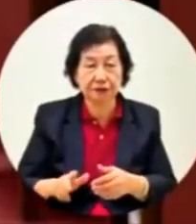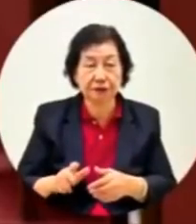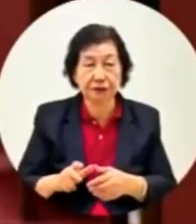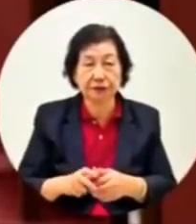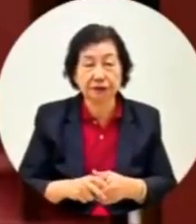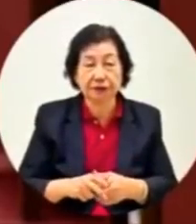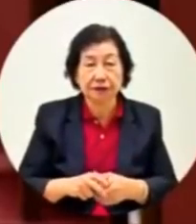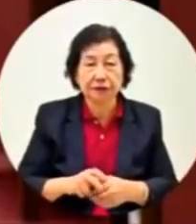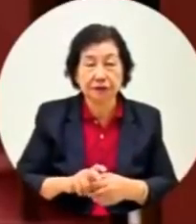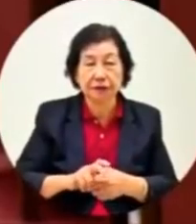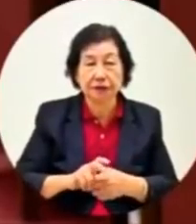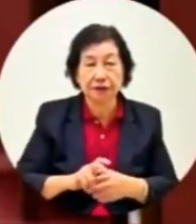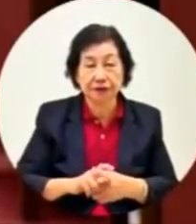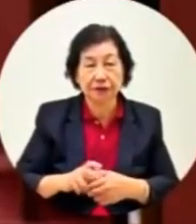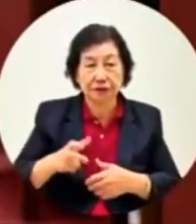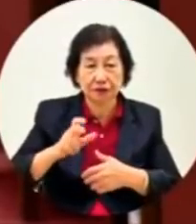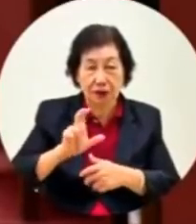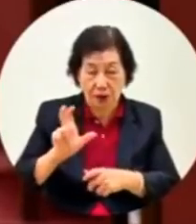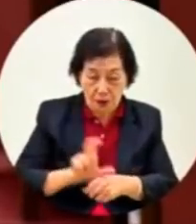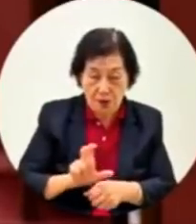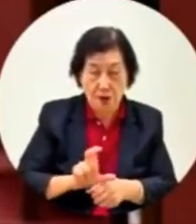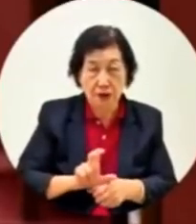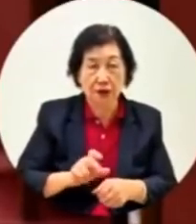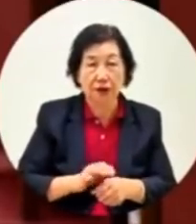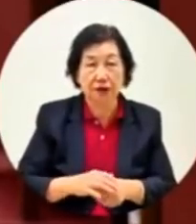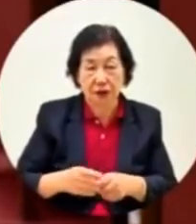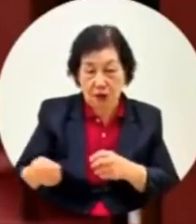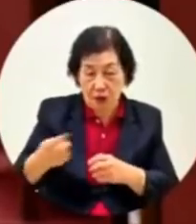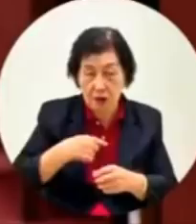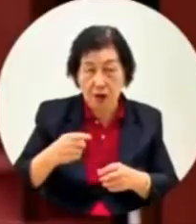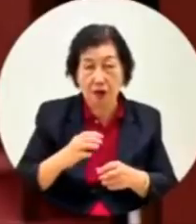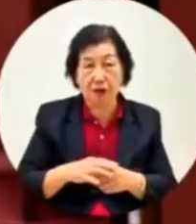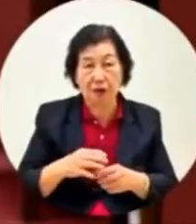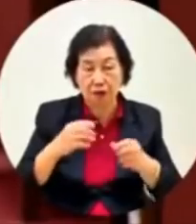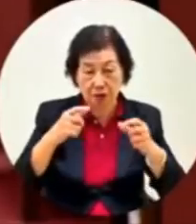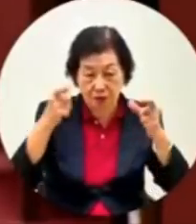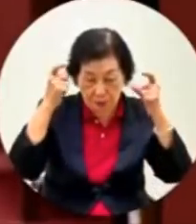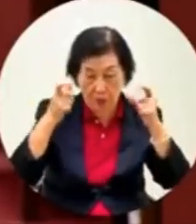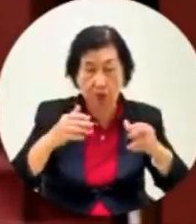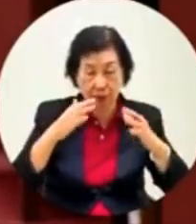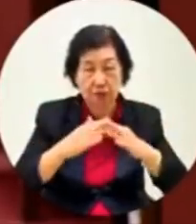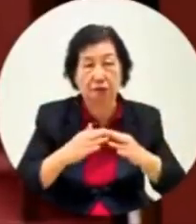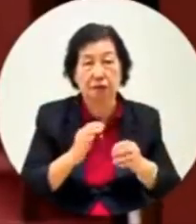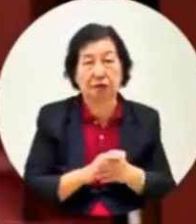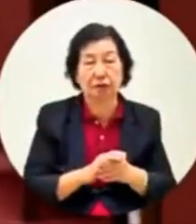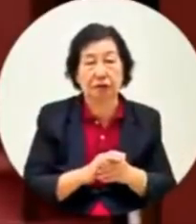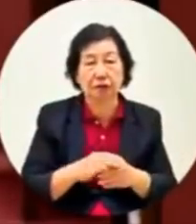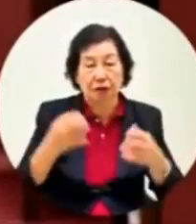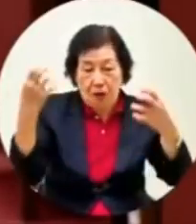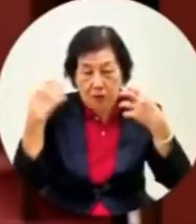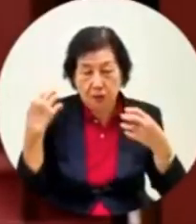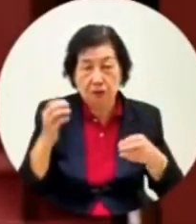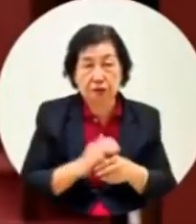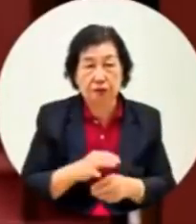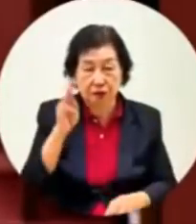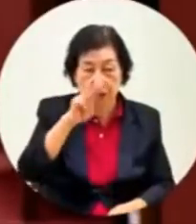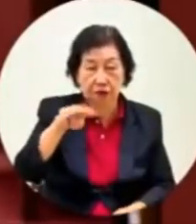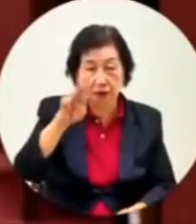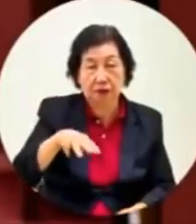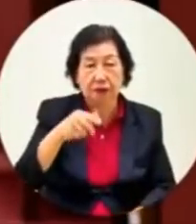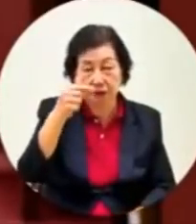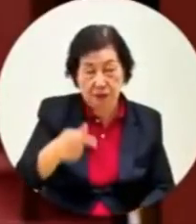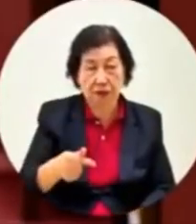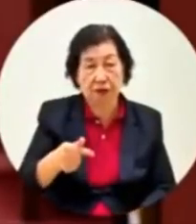高雄当市长，有机会他来试看看啊，他来试看看，他就知道背着3000亿的债是什么样的一个状况